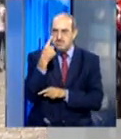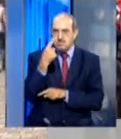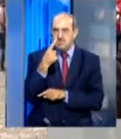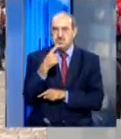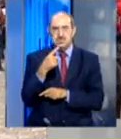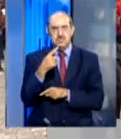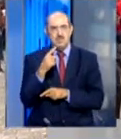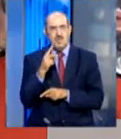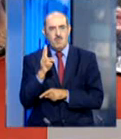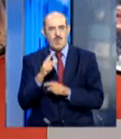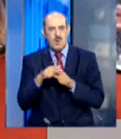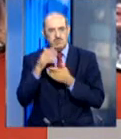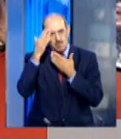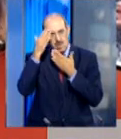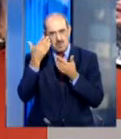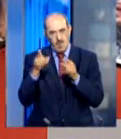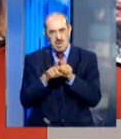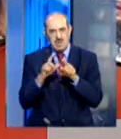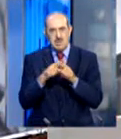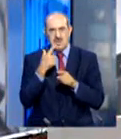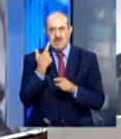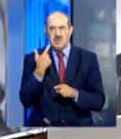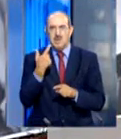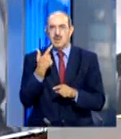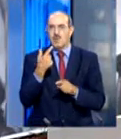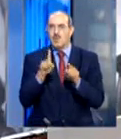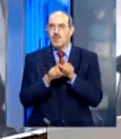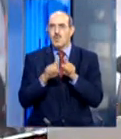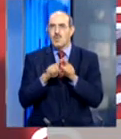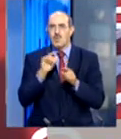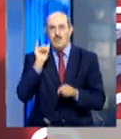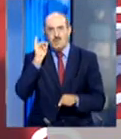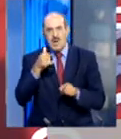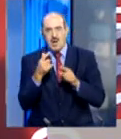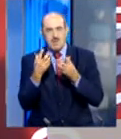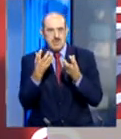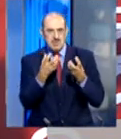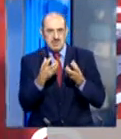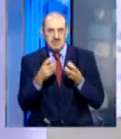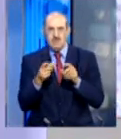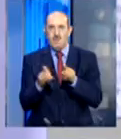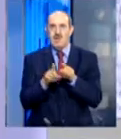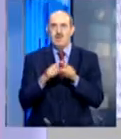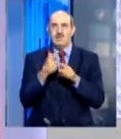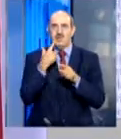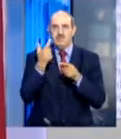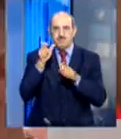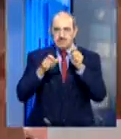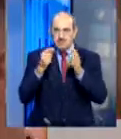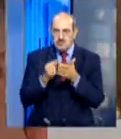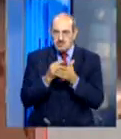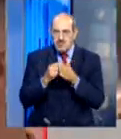الشخص اللي هو تاريخي أو اللي كما وصفوه بزاف ديال الكتاب والمؤرخين وعلى